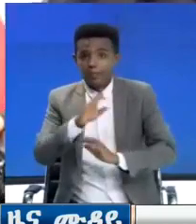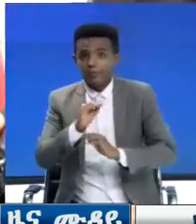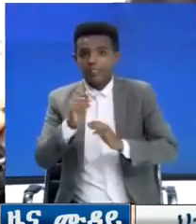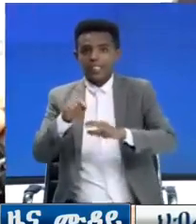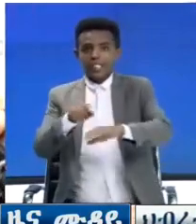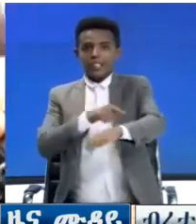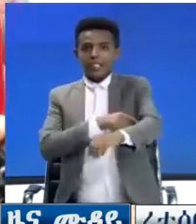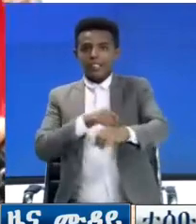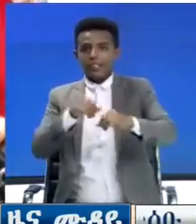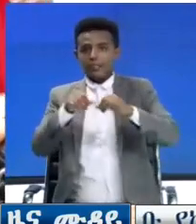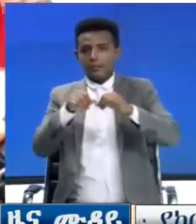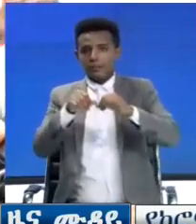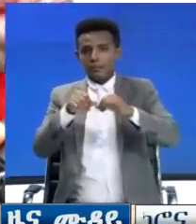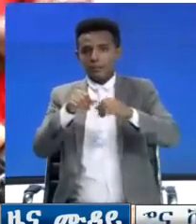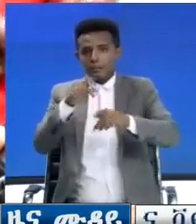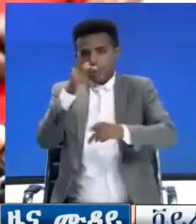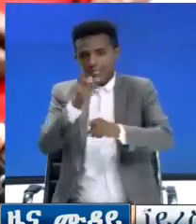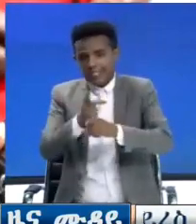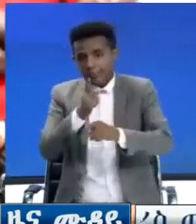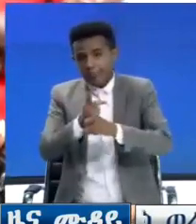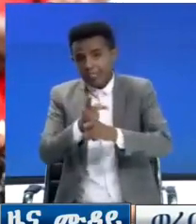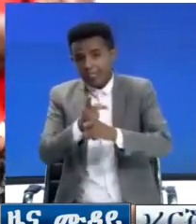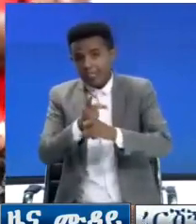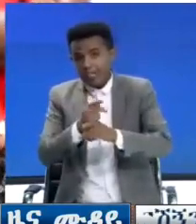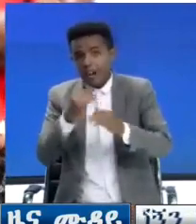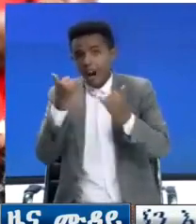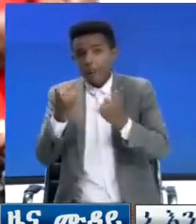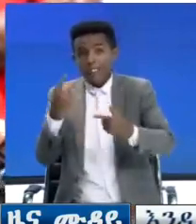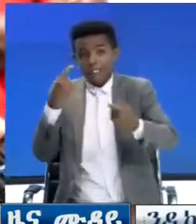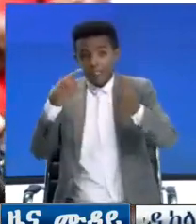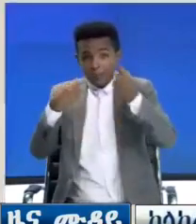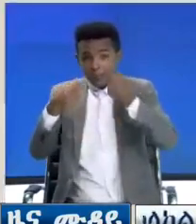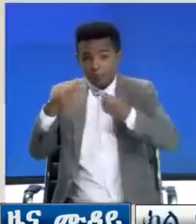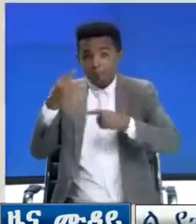ብንጠብቅ አሁን የመጣው መቅሰፍት